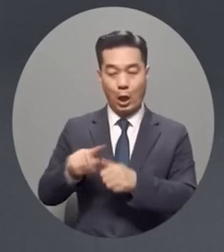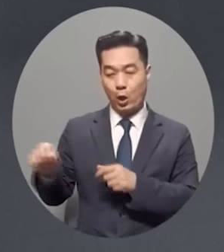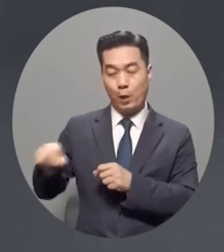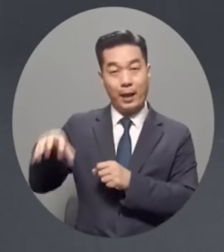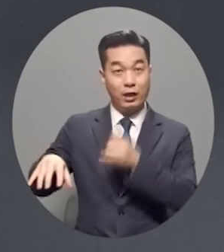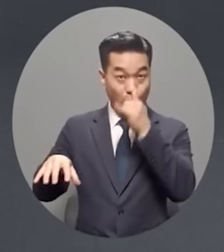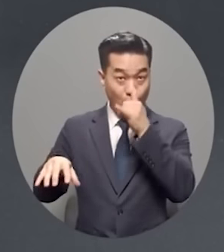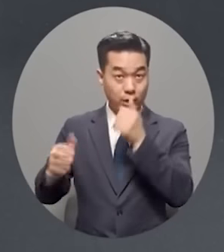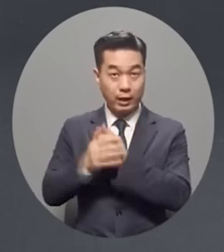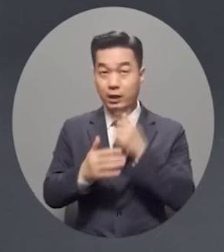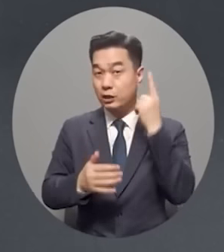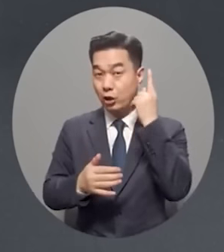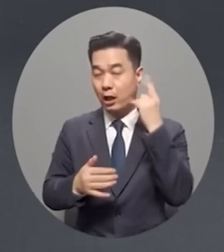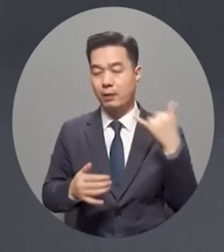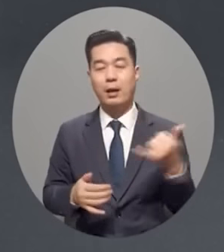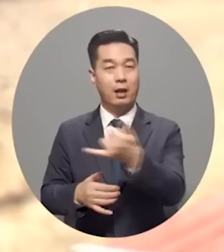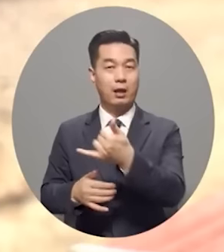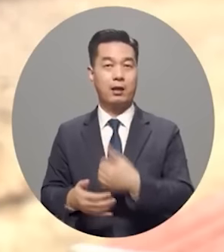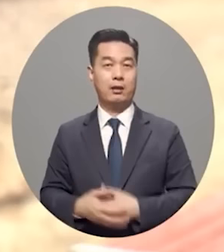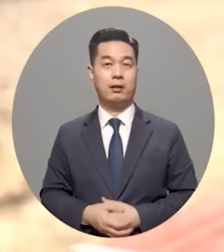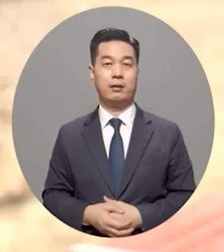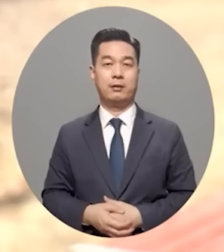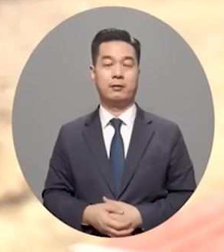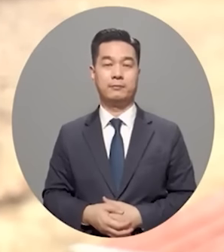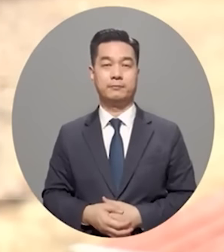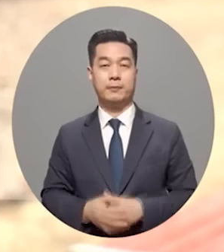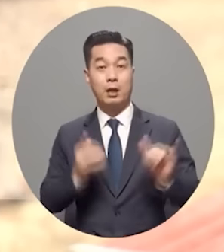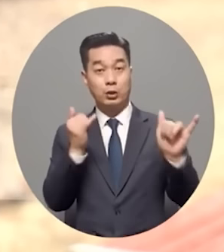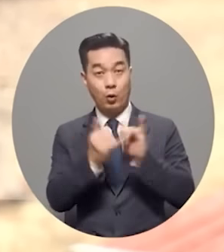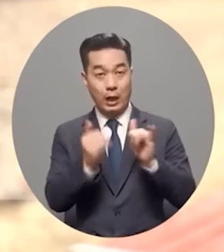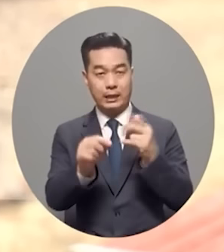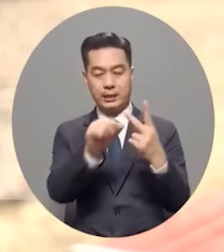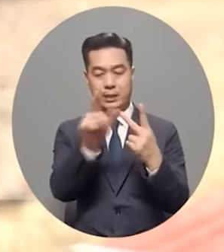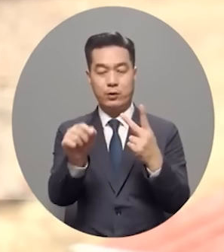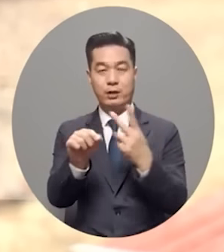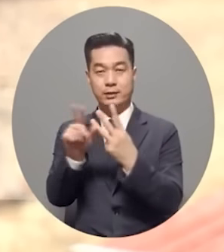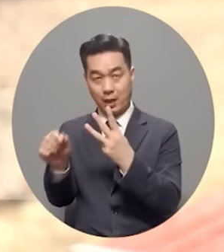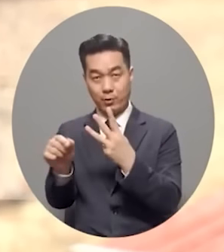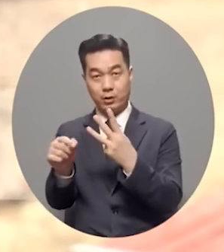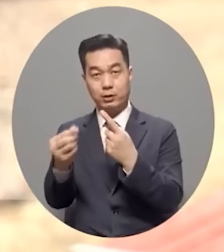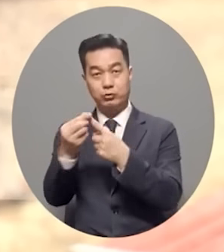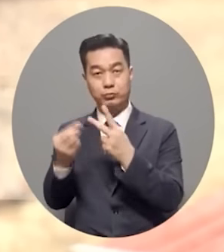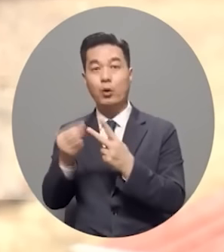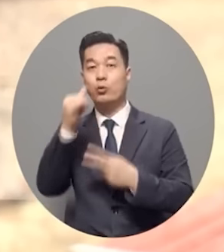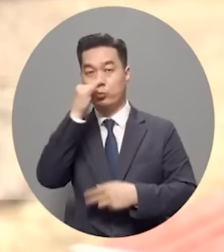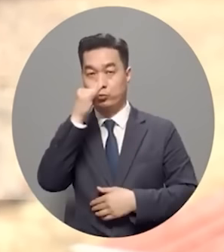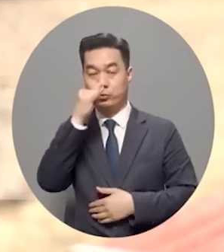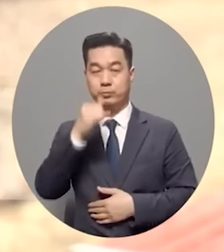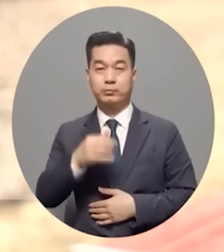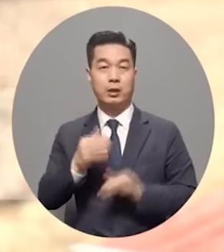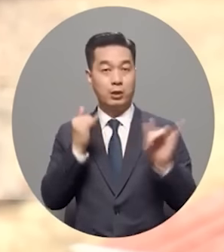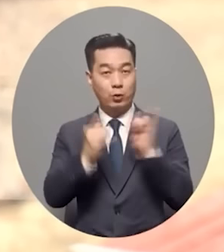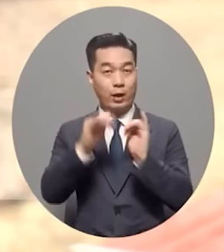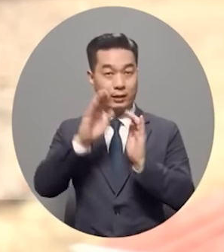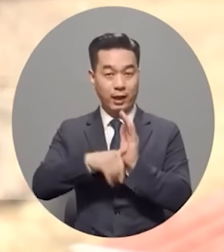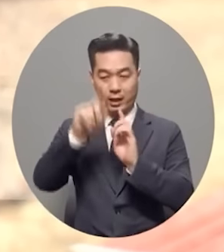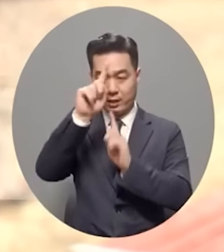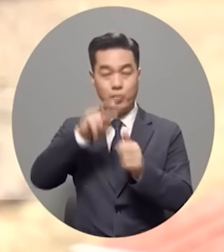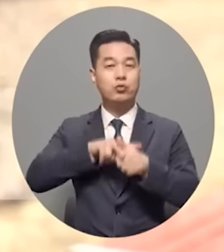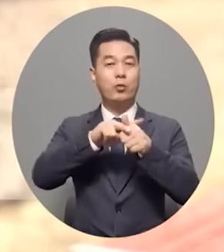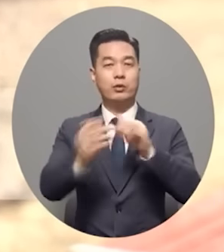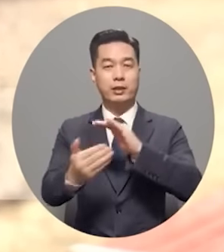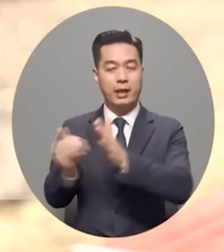앞에 있으니까 내 전화 한번 바꿔드릴게요. 통화는 2월과 3월 두 차례 이뤄졌습니다. 통화 당시 이 후보는